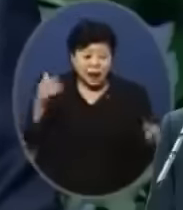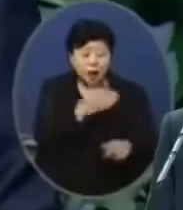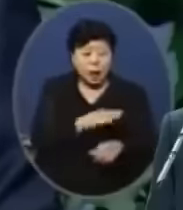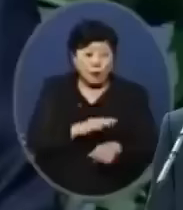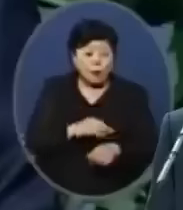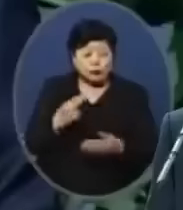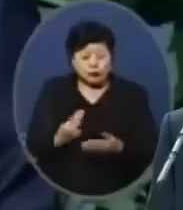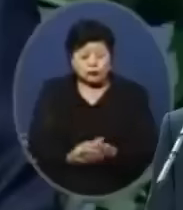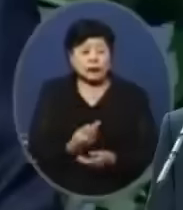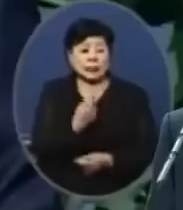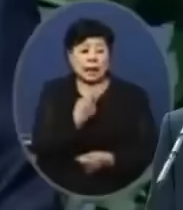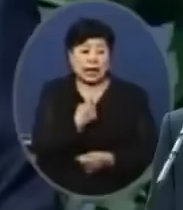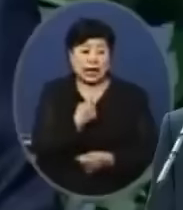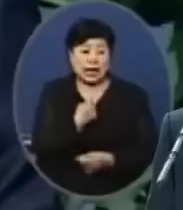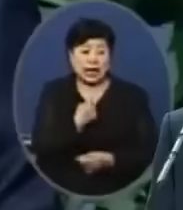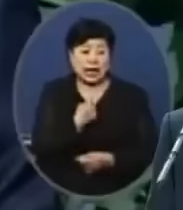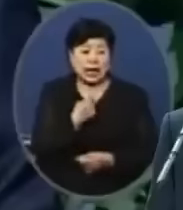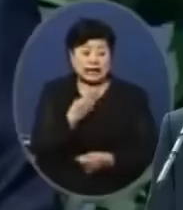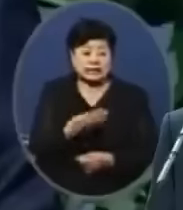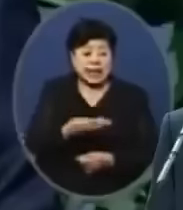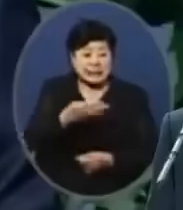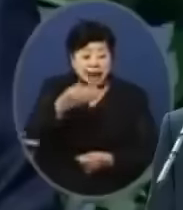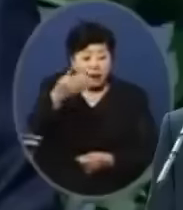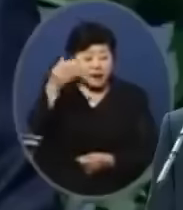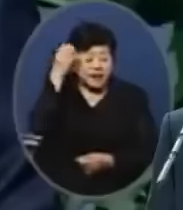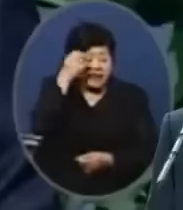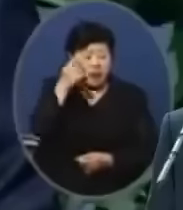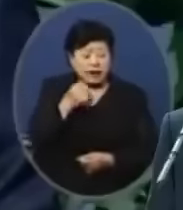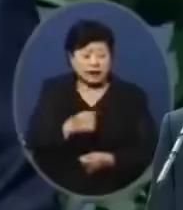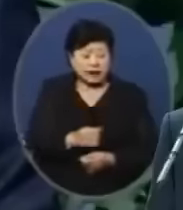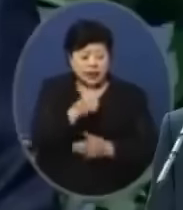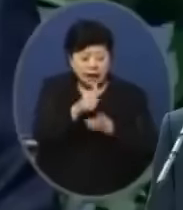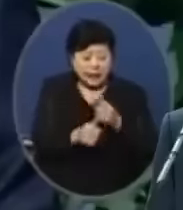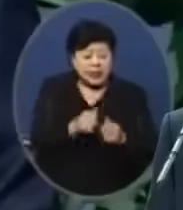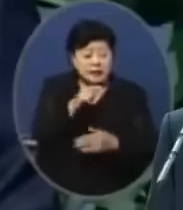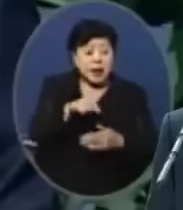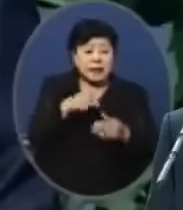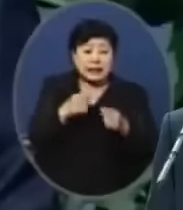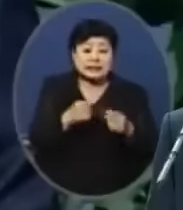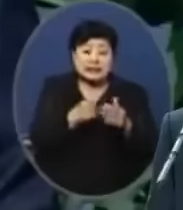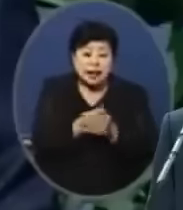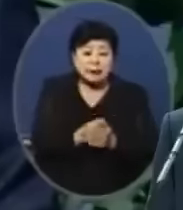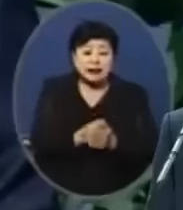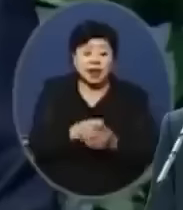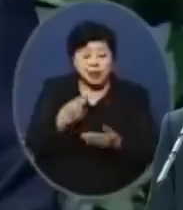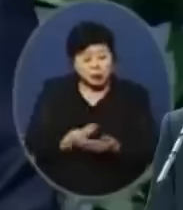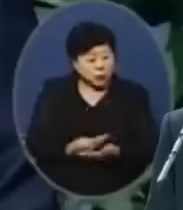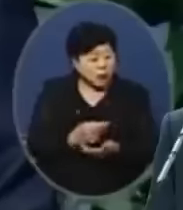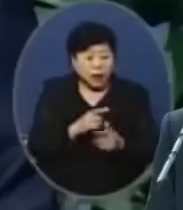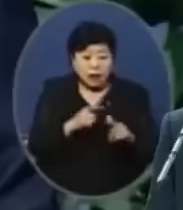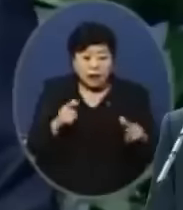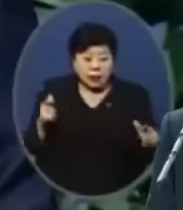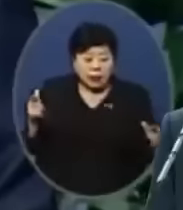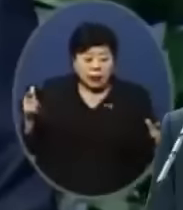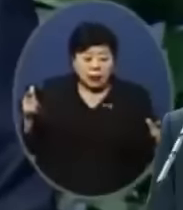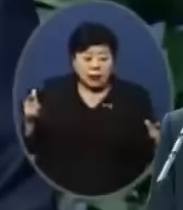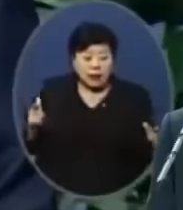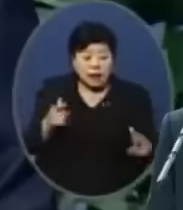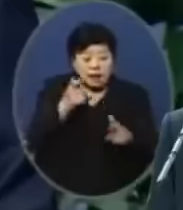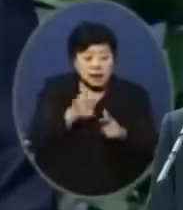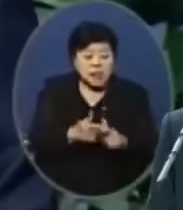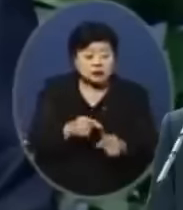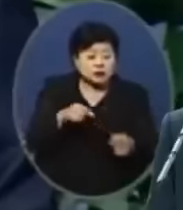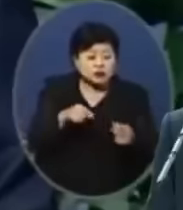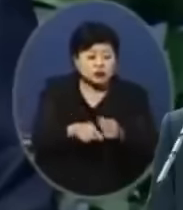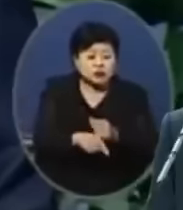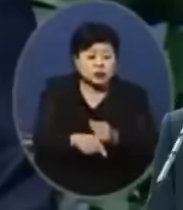육체는 거꾸로 때림을 당해도 4차원인 영인 하나님이 마음속에 계심에 거꾸로 지지 않습니다. 우리가 예수